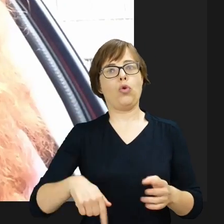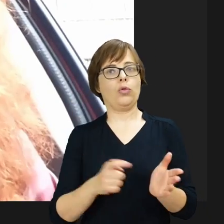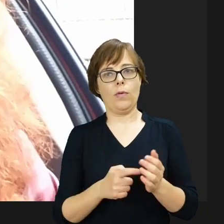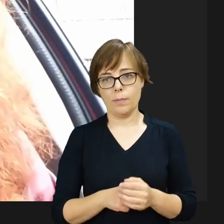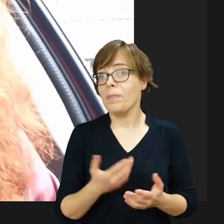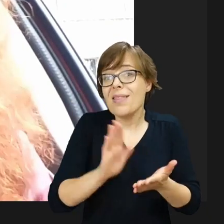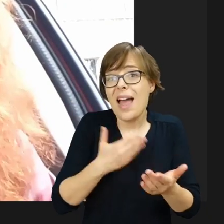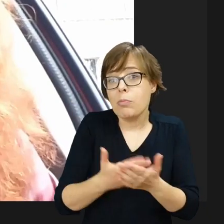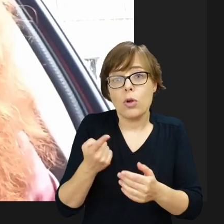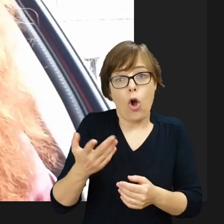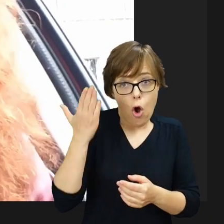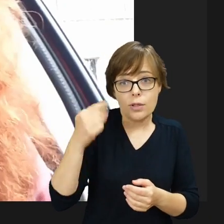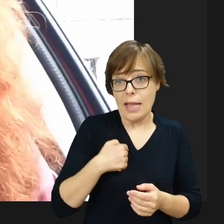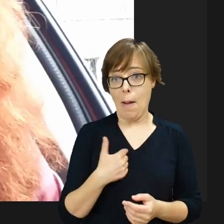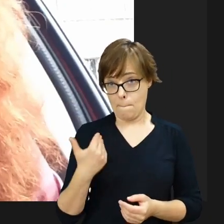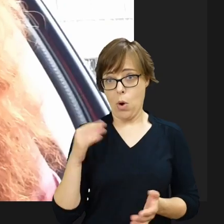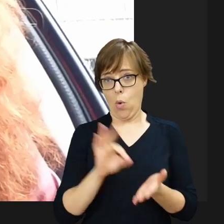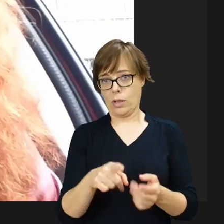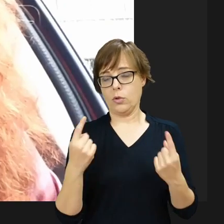to żądanie, żebym udowodniła,